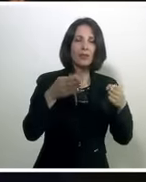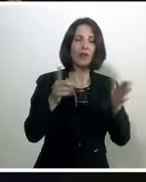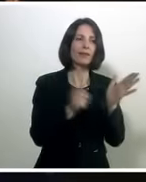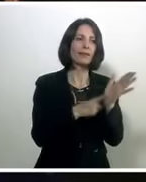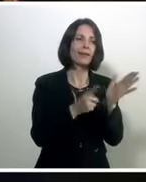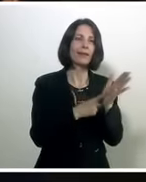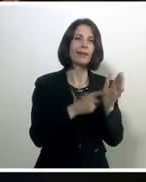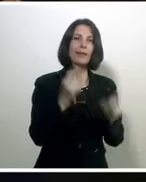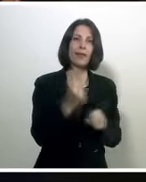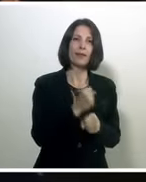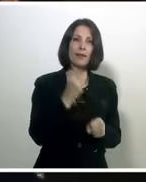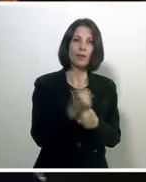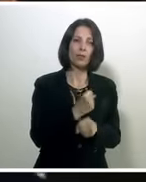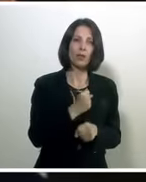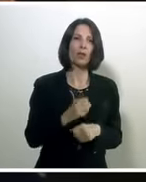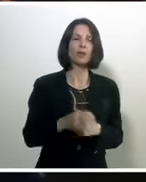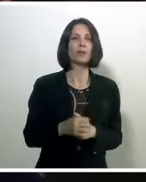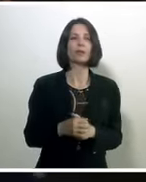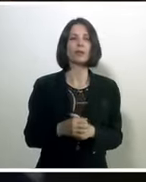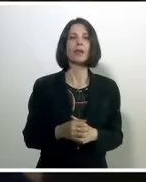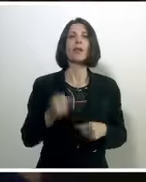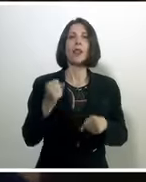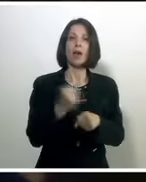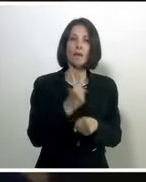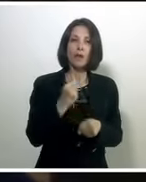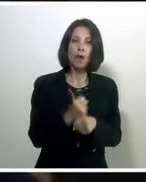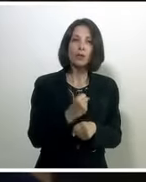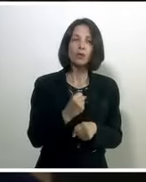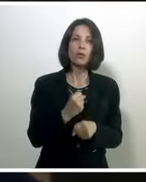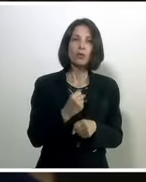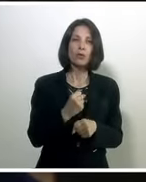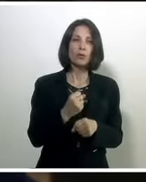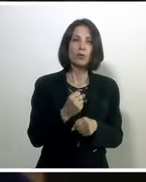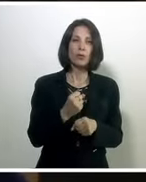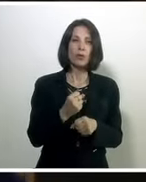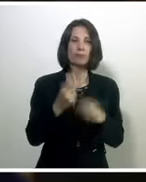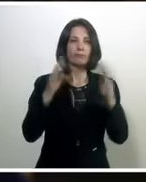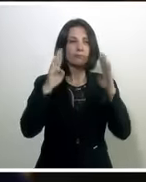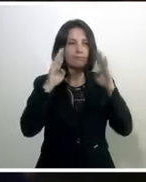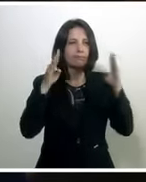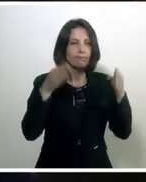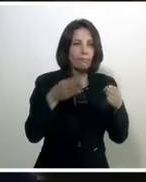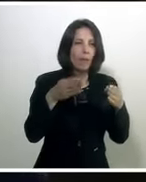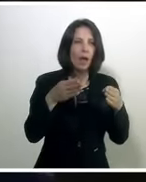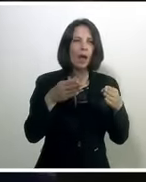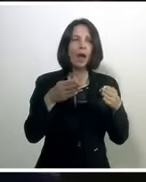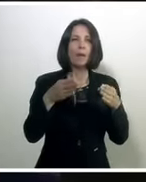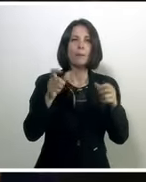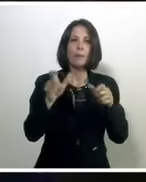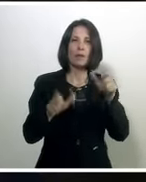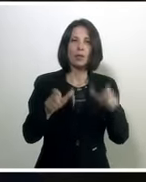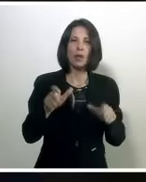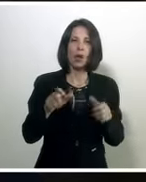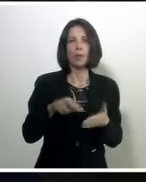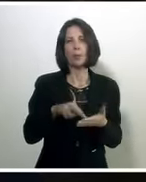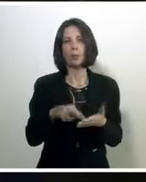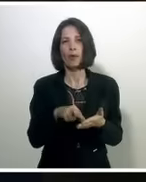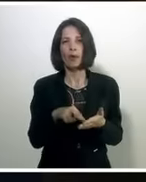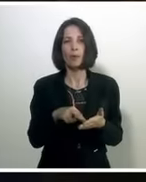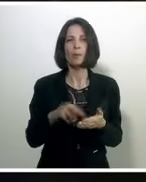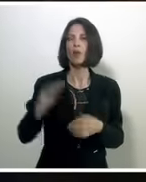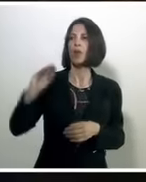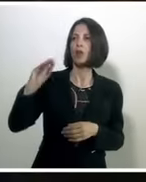costante sostegno alla classe operaia alle persone più deboli ai giovani in difesa della